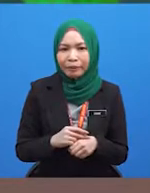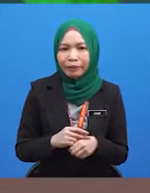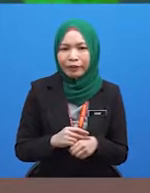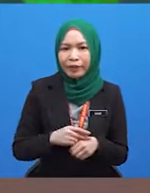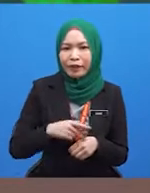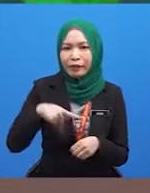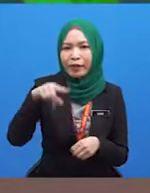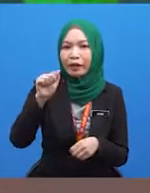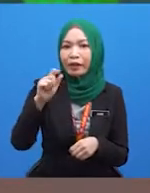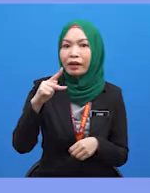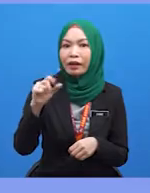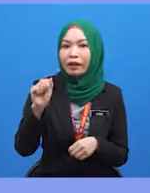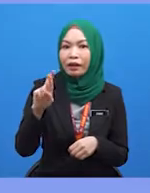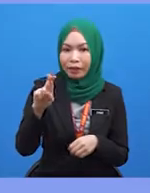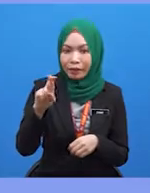mendapatkan idea perniagaan?